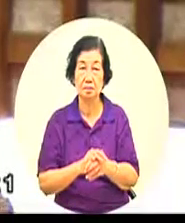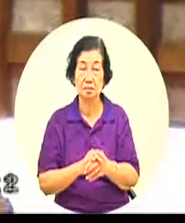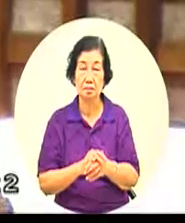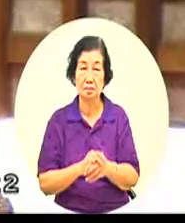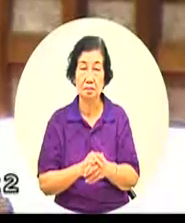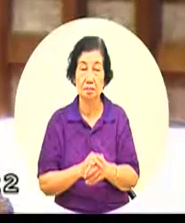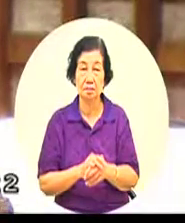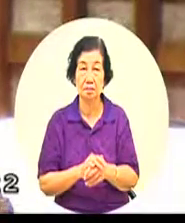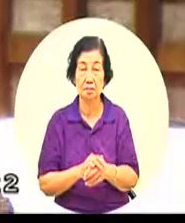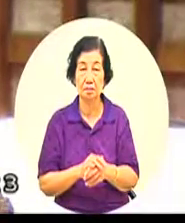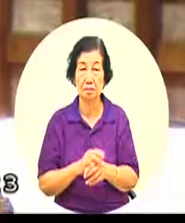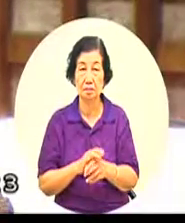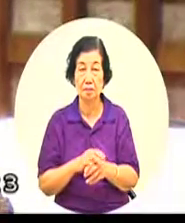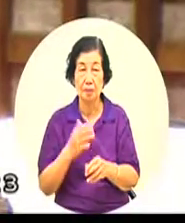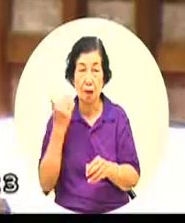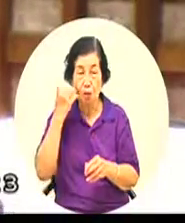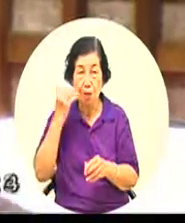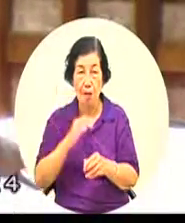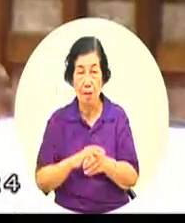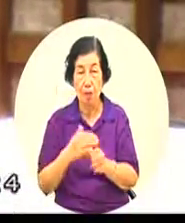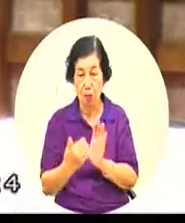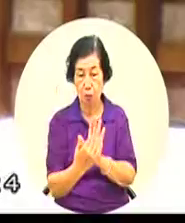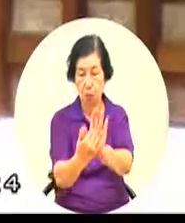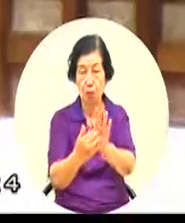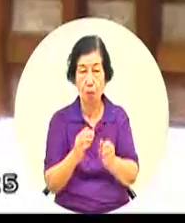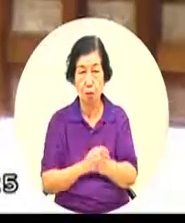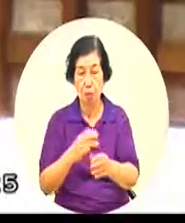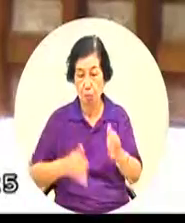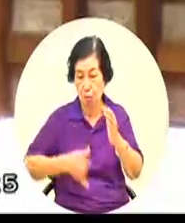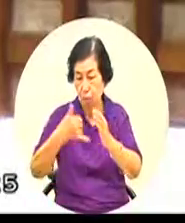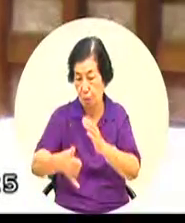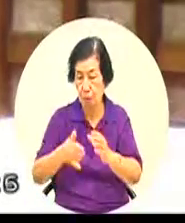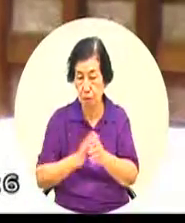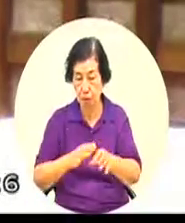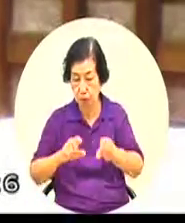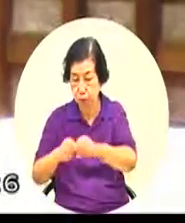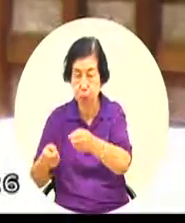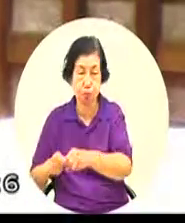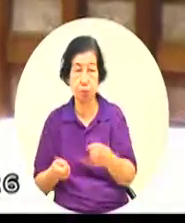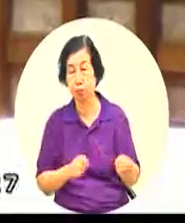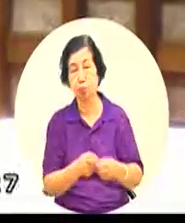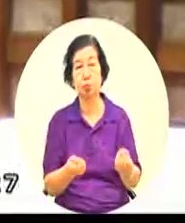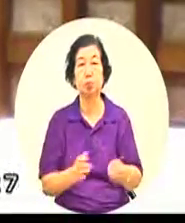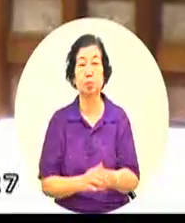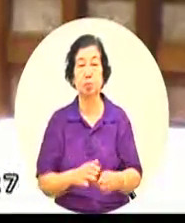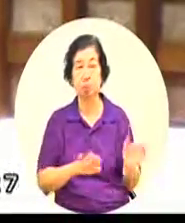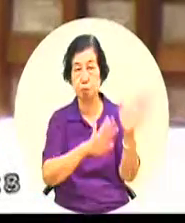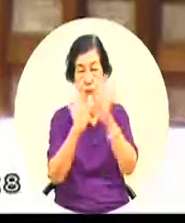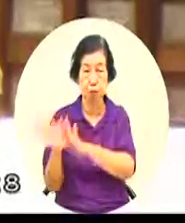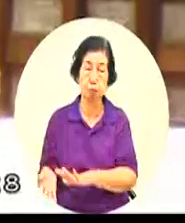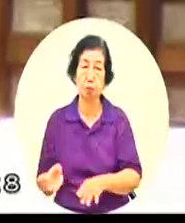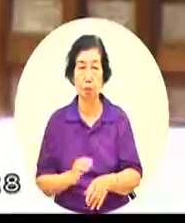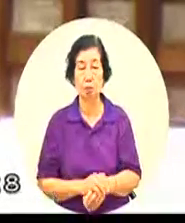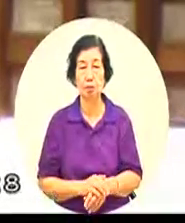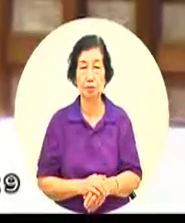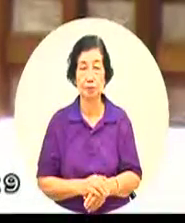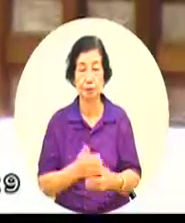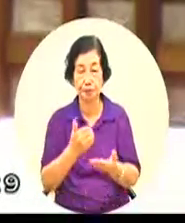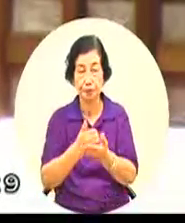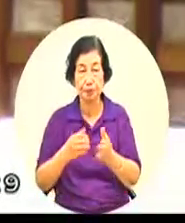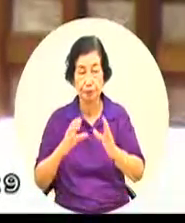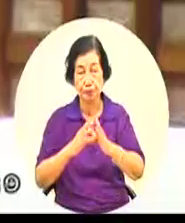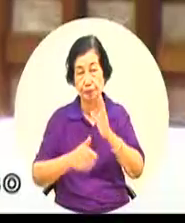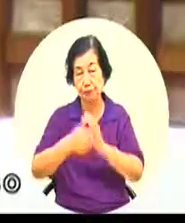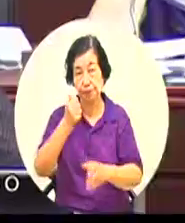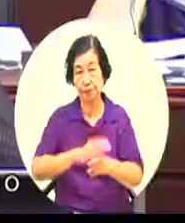被侵入破坏啊，这点如何做这个措施啊，请局长来做一个答复。 局长请回